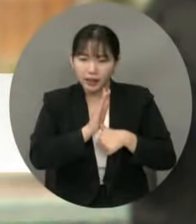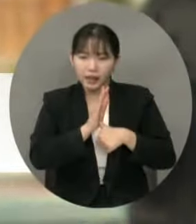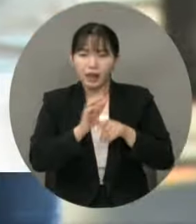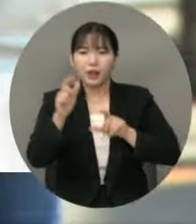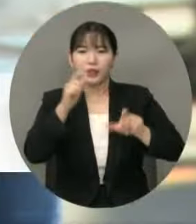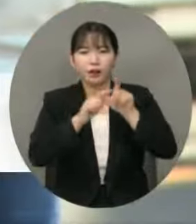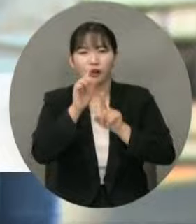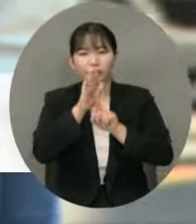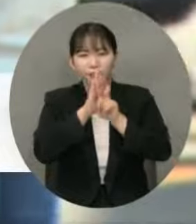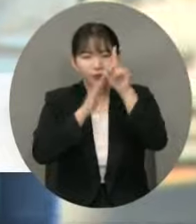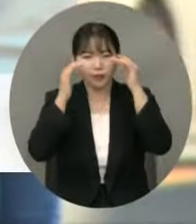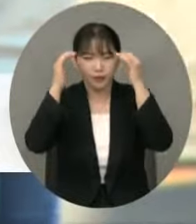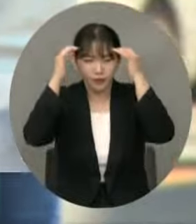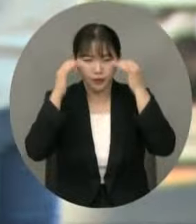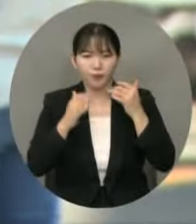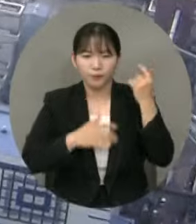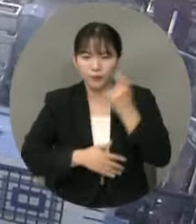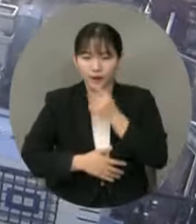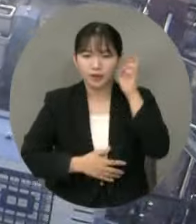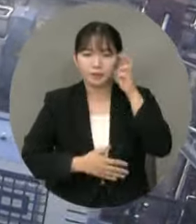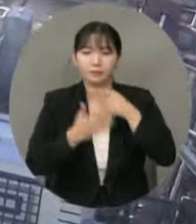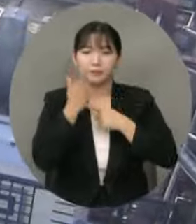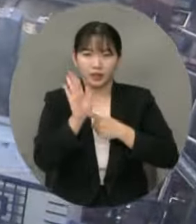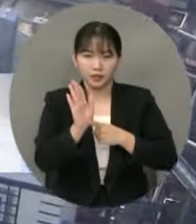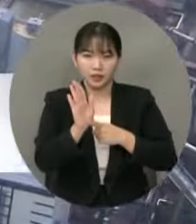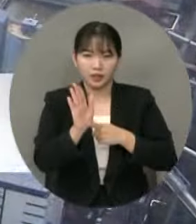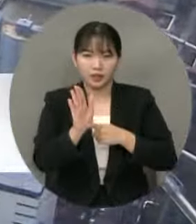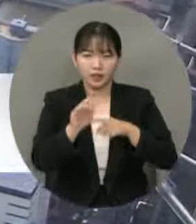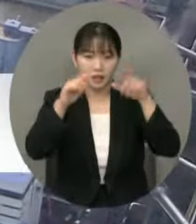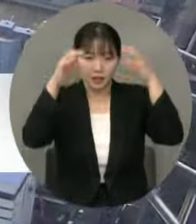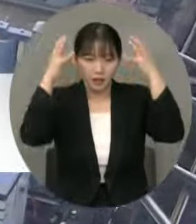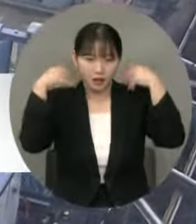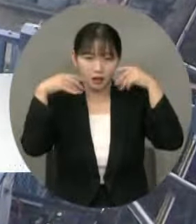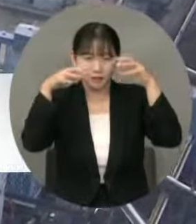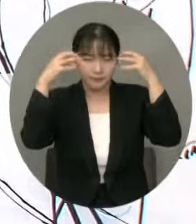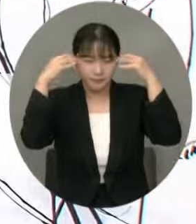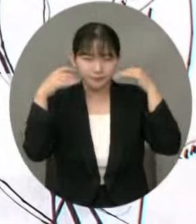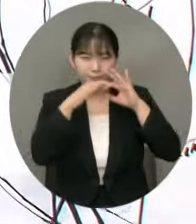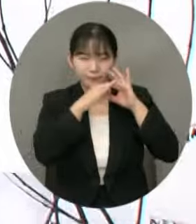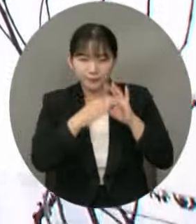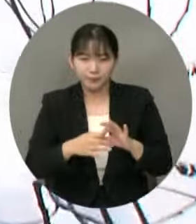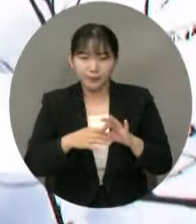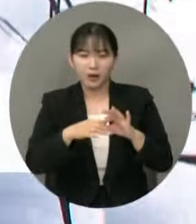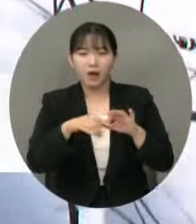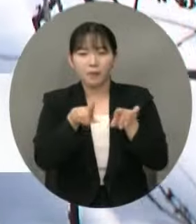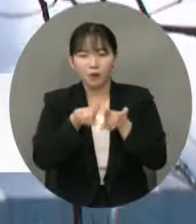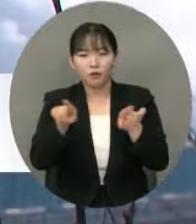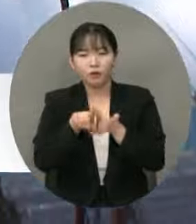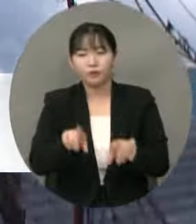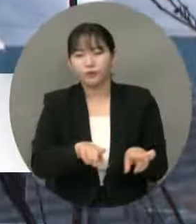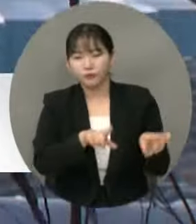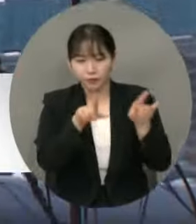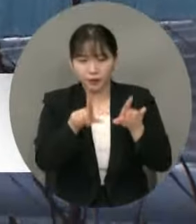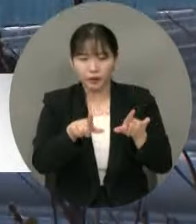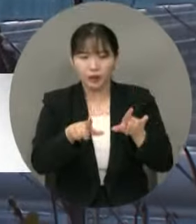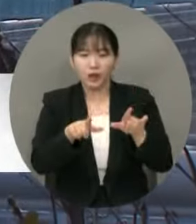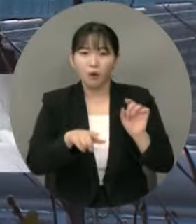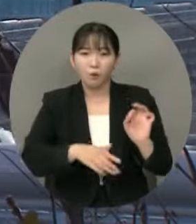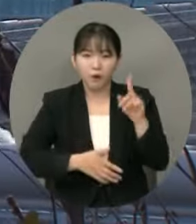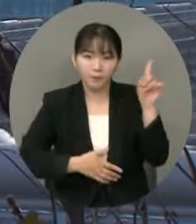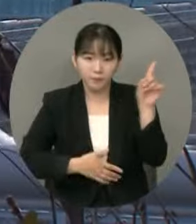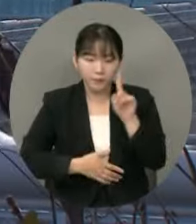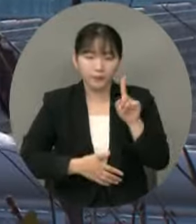시점이 나타날 것이라고 경고했습니다. 여름철 폭염이 일상화되는 이른바 뉴노멀의 주범으로는